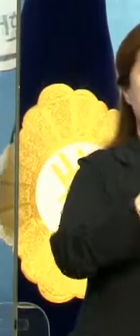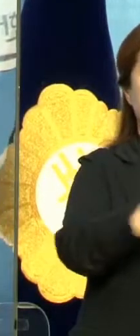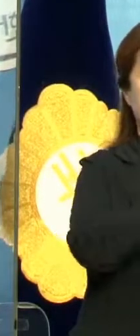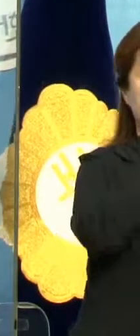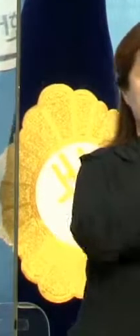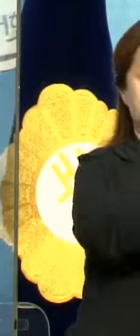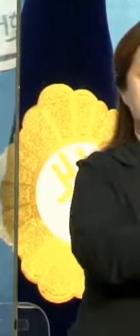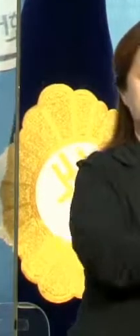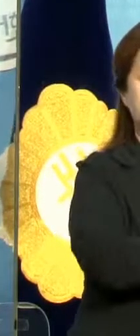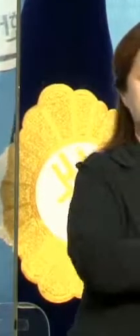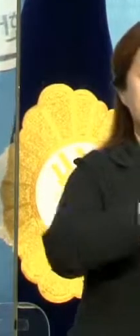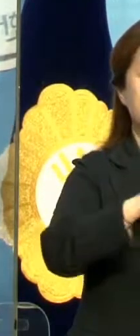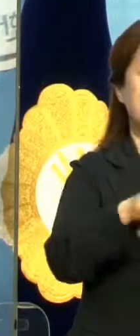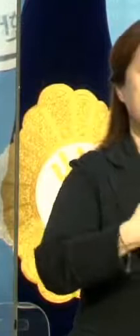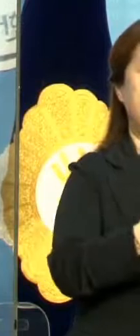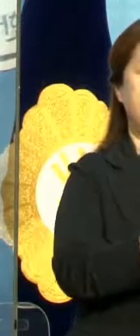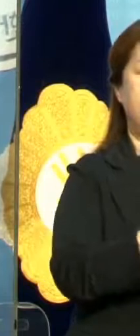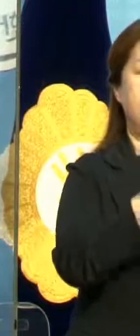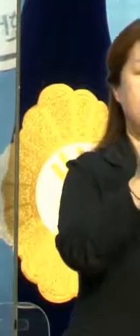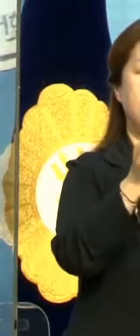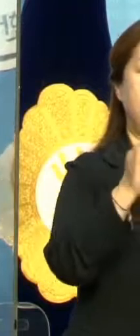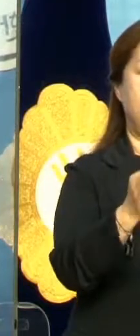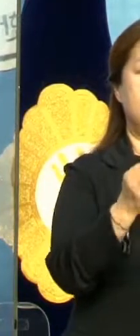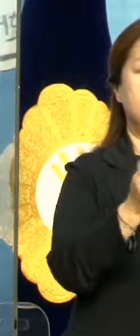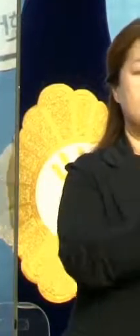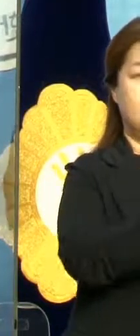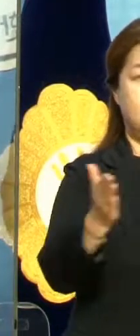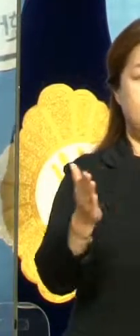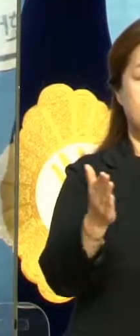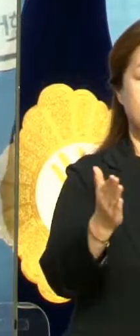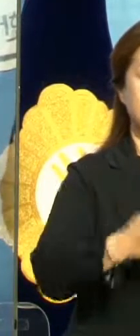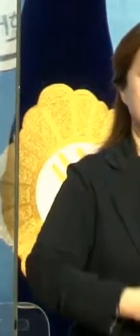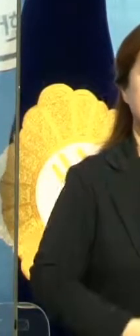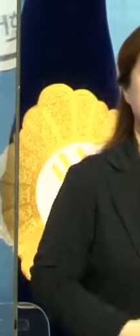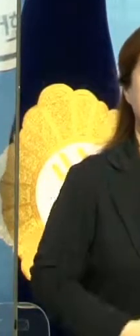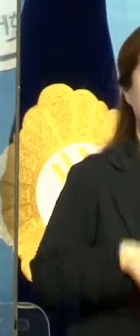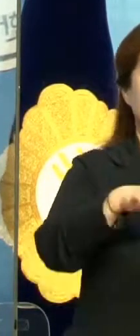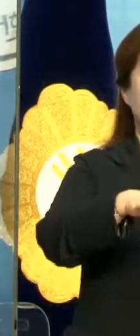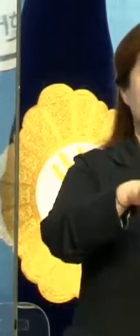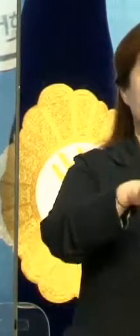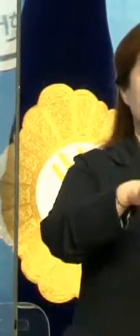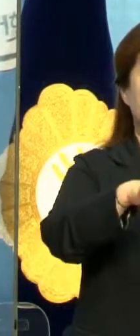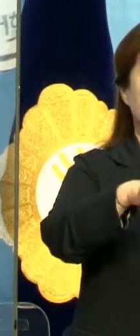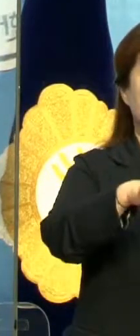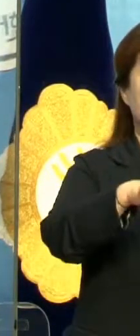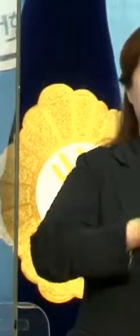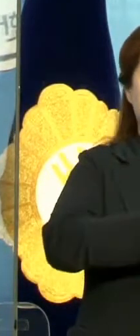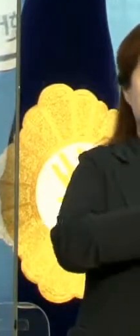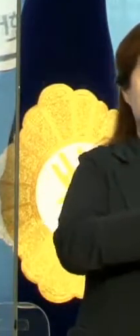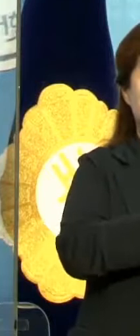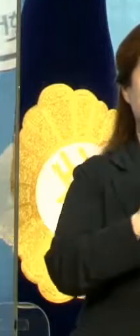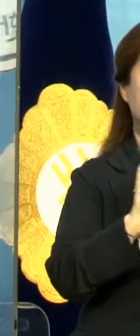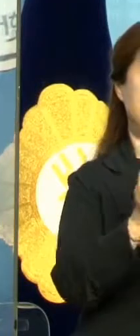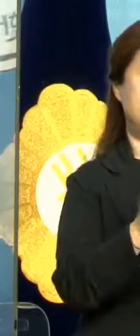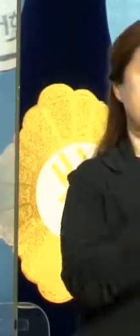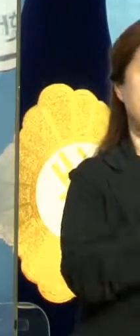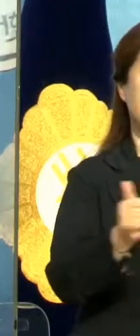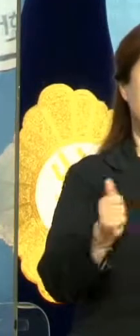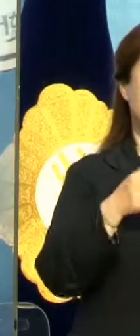프를 발 접하면서 기자회견을 갖고자 합니다 먼저 어제 저희 정책 lpf 의원들을